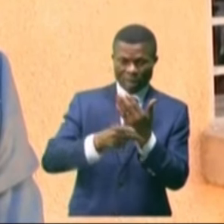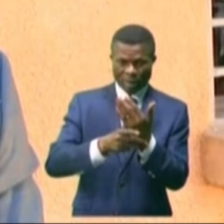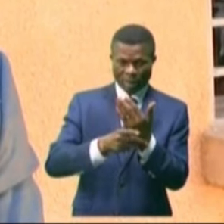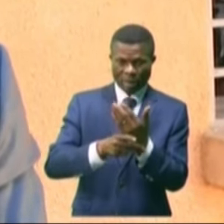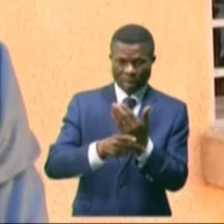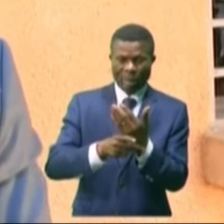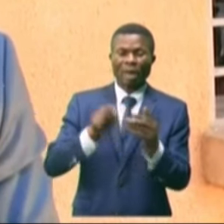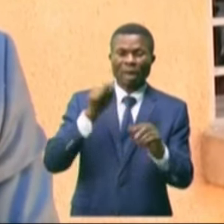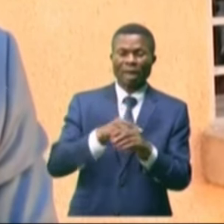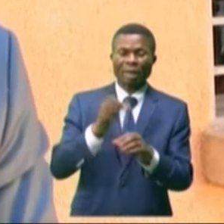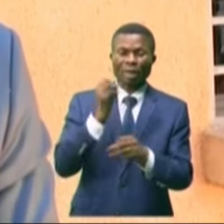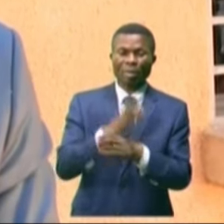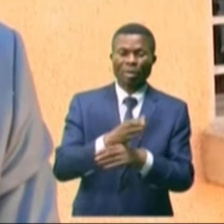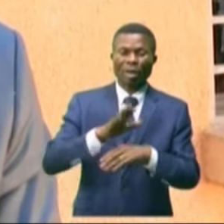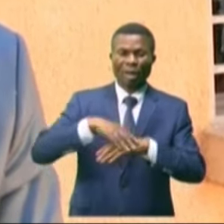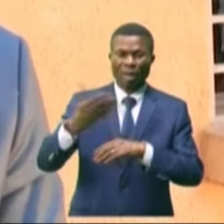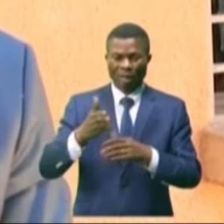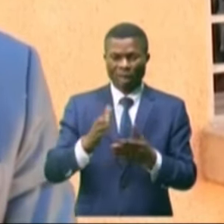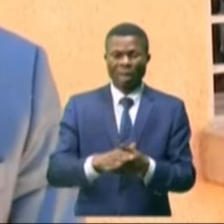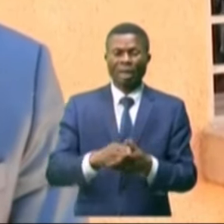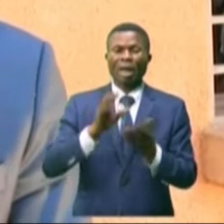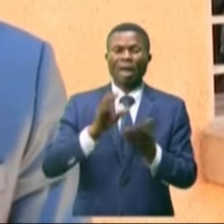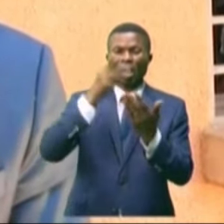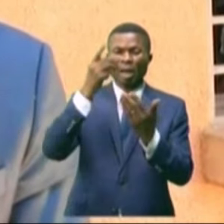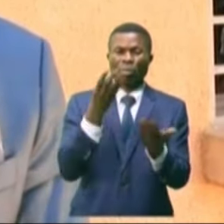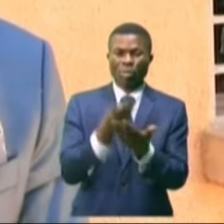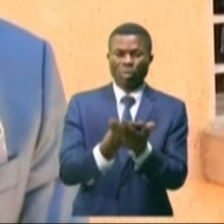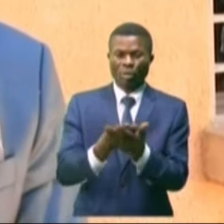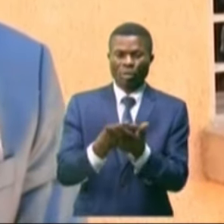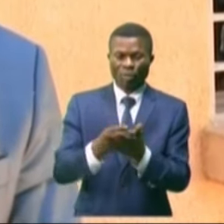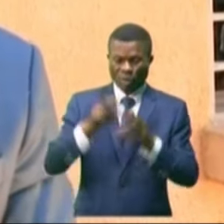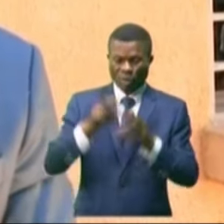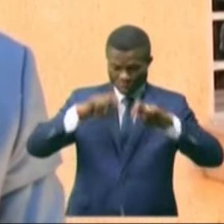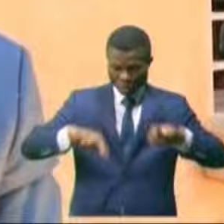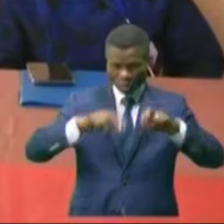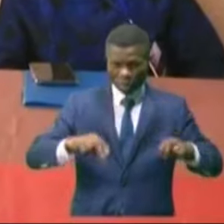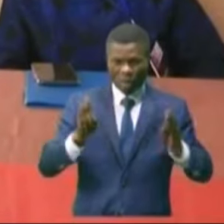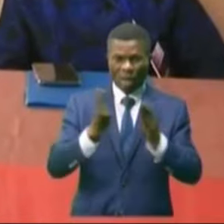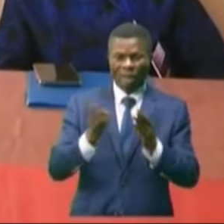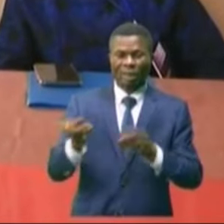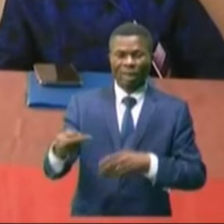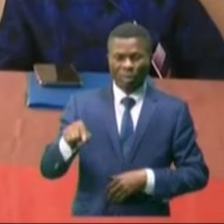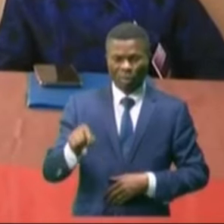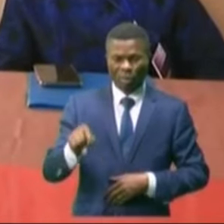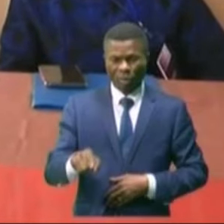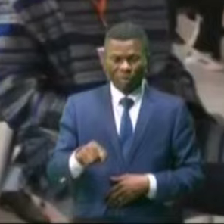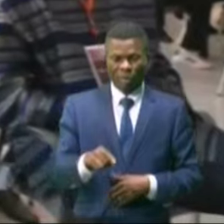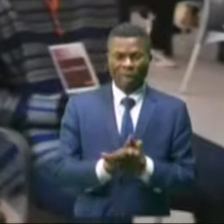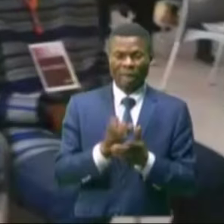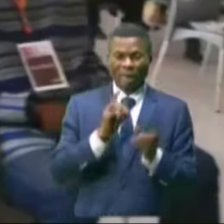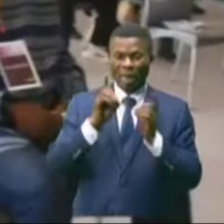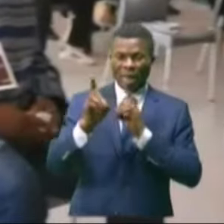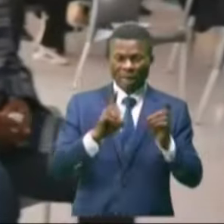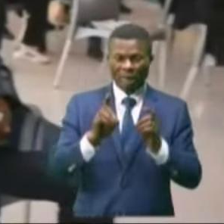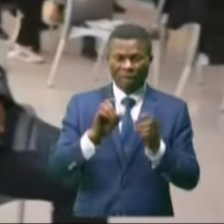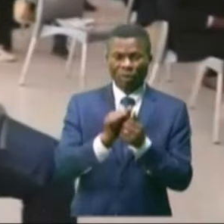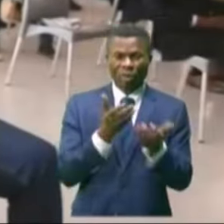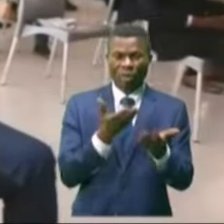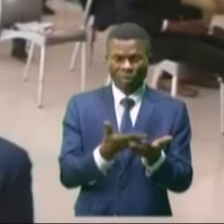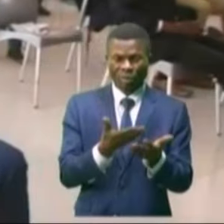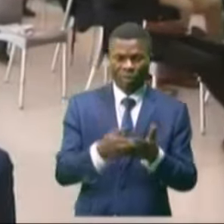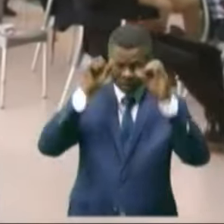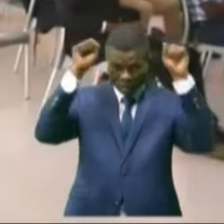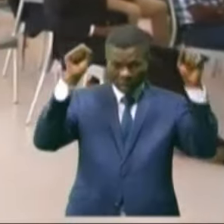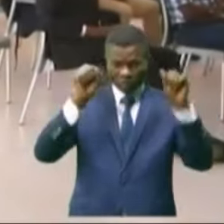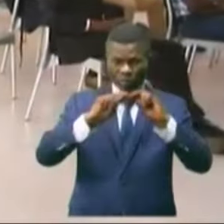venu aussi par un édit budgétaire qui sera encore soumis au niveau de cette assemblée. Dans son allocution des circonstances, le président de